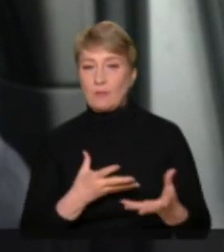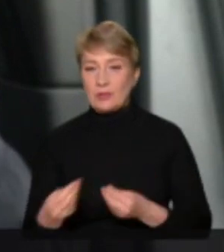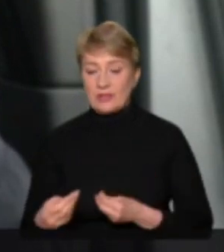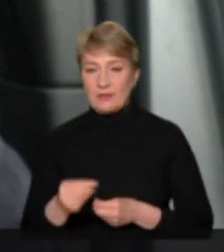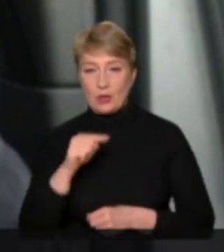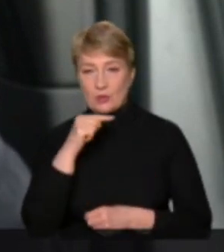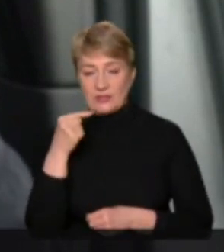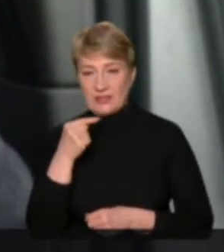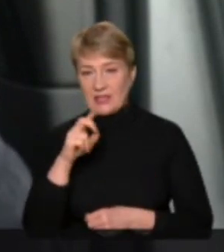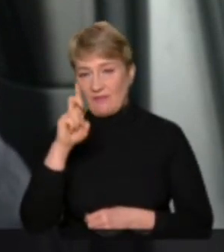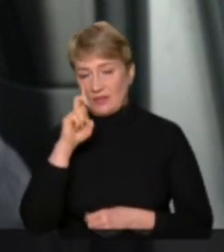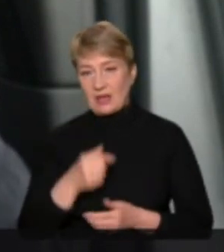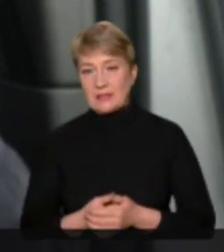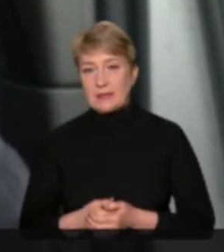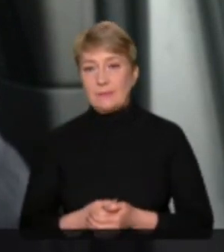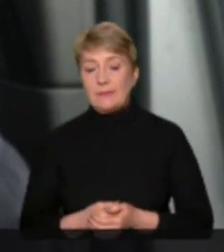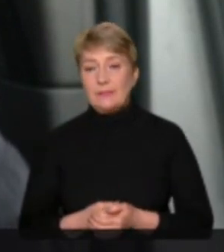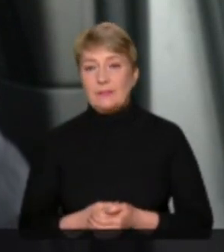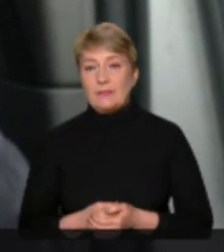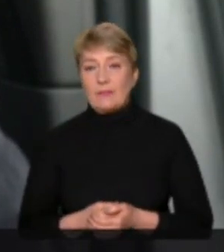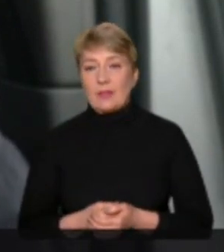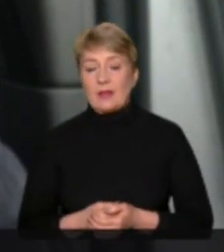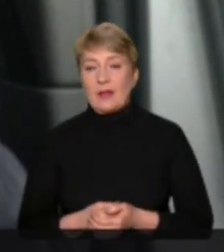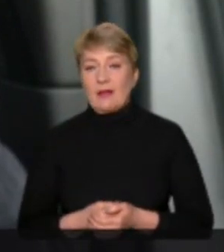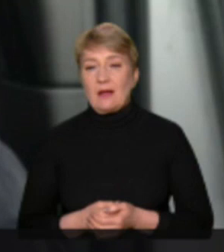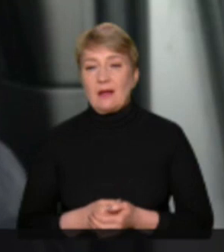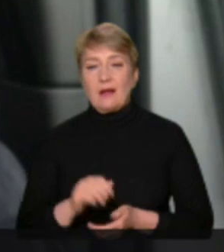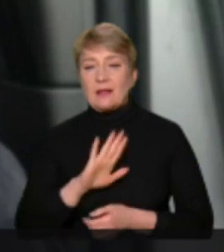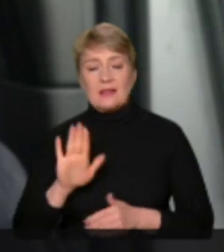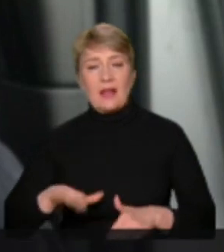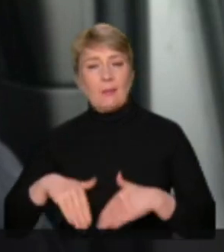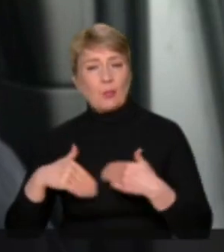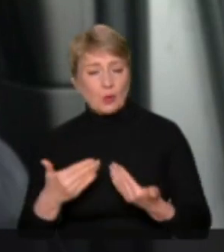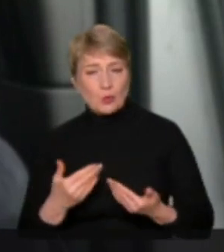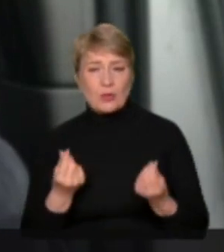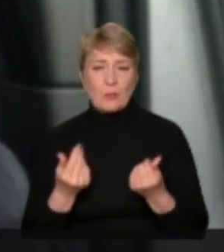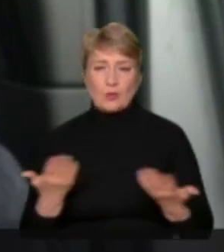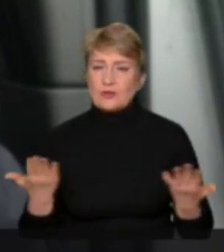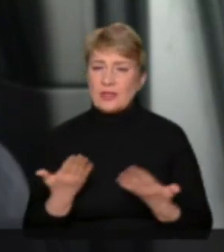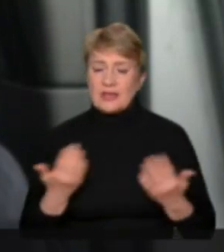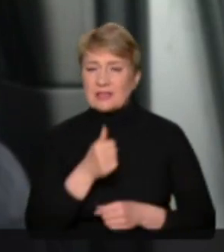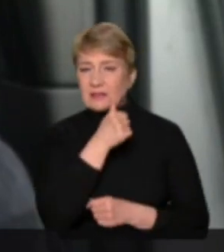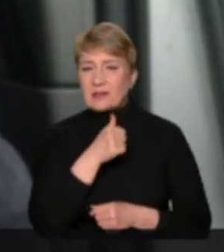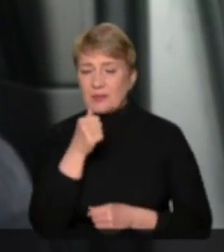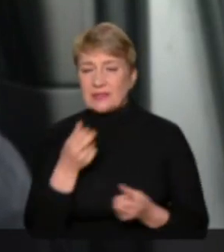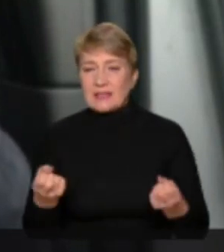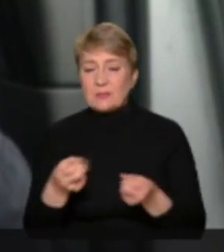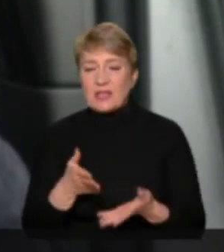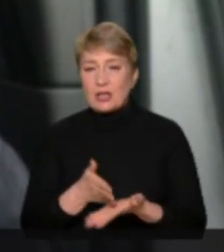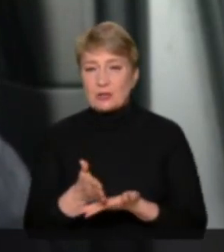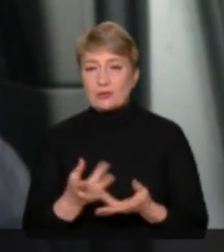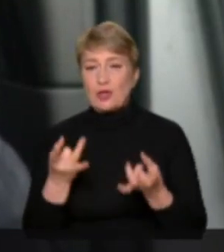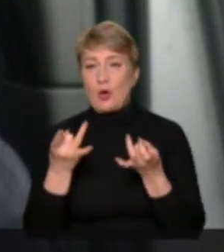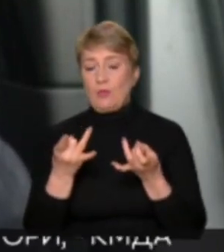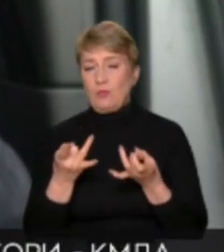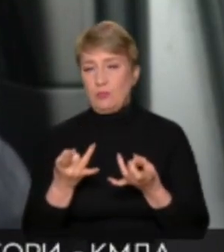Російської Федерації, які не пропонують їм, може, гроші, чи завербувати їх в якихось там спеціальні їхні служби, а просто це агенти впливу,